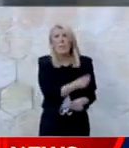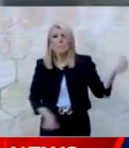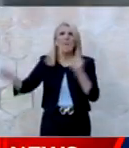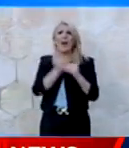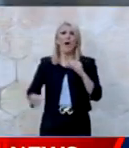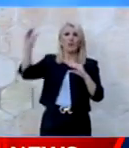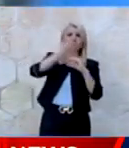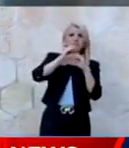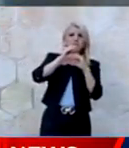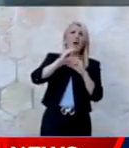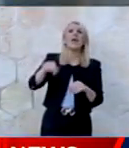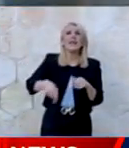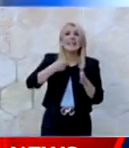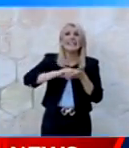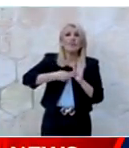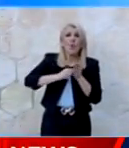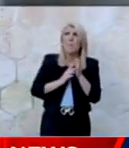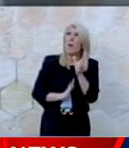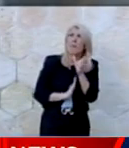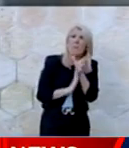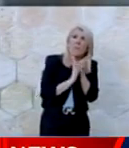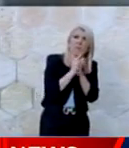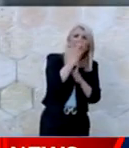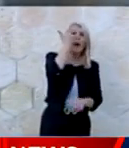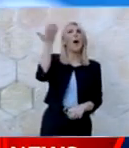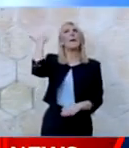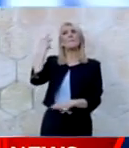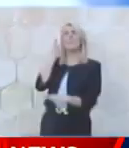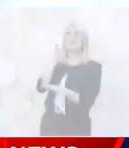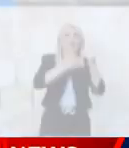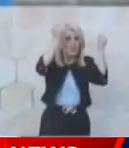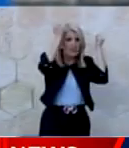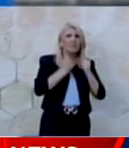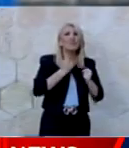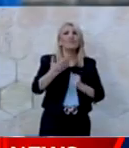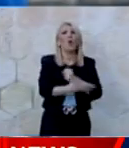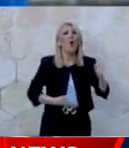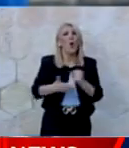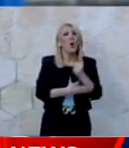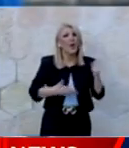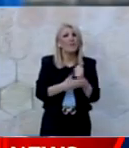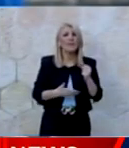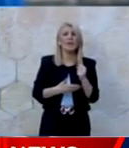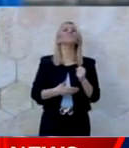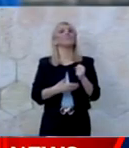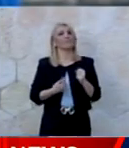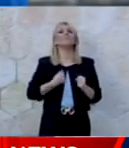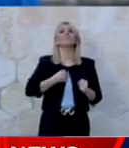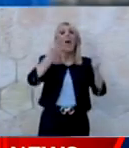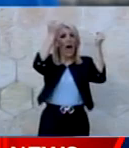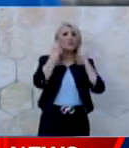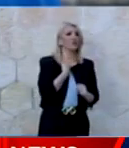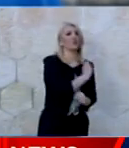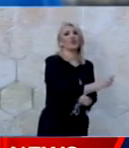πηγαίνει καλύτερα από αυτό το οποίο εκτιμούσαμε και εμείς. Ακούστε. Ο Νίκος